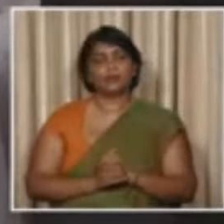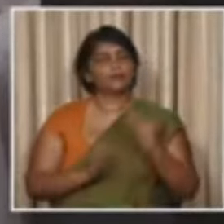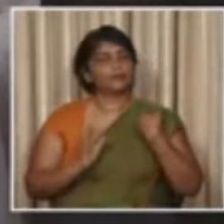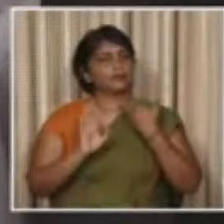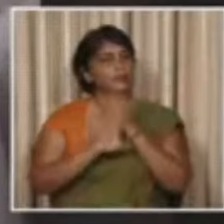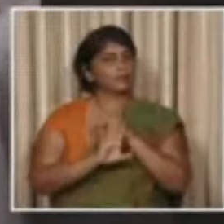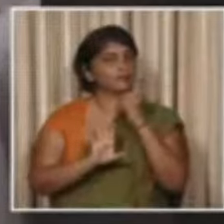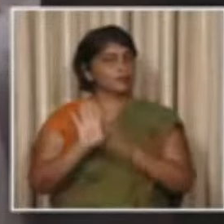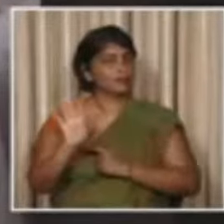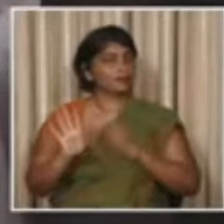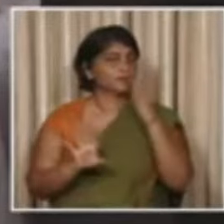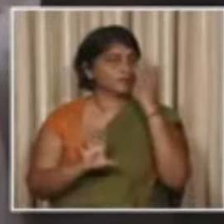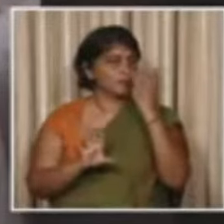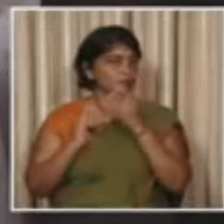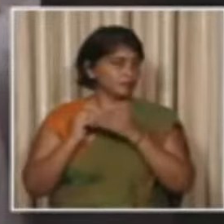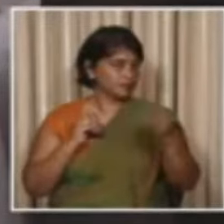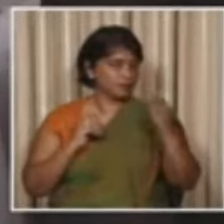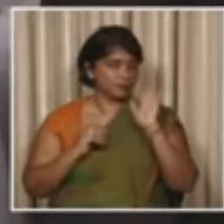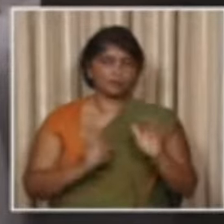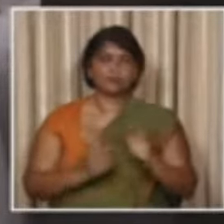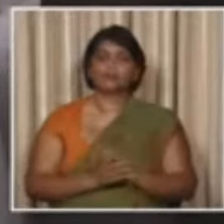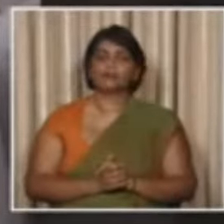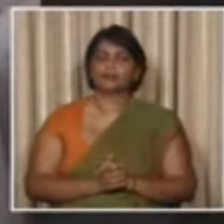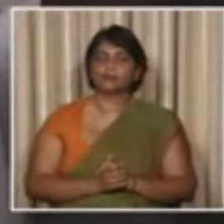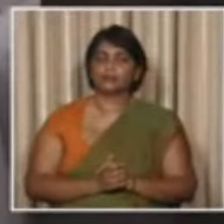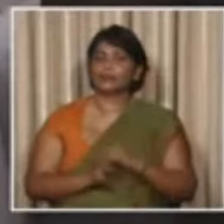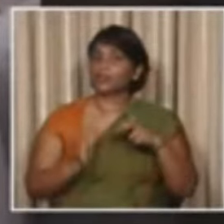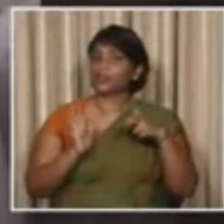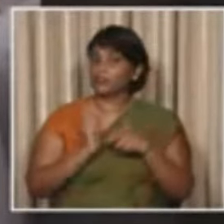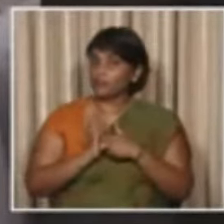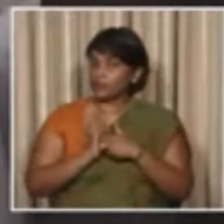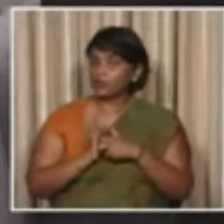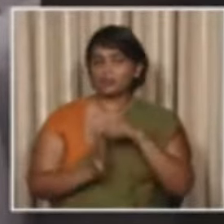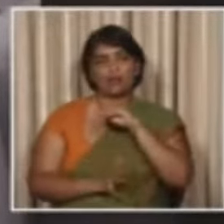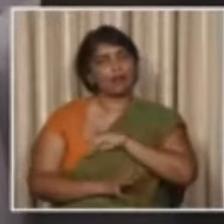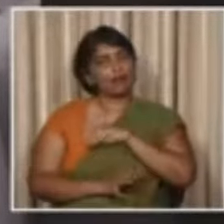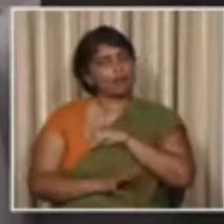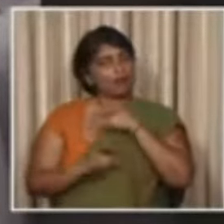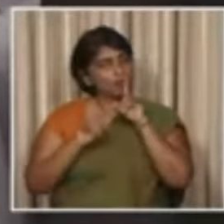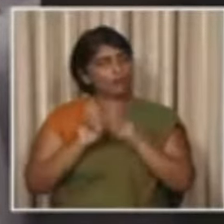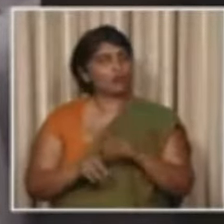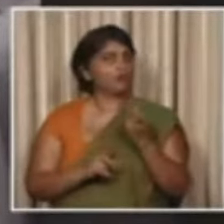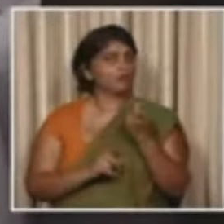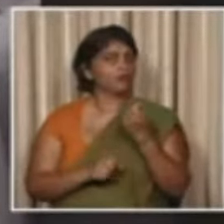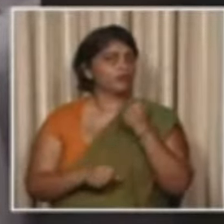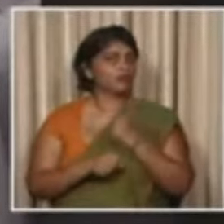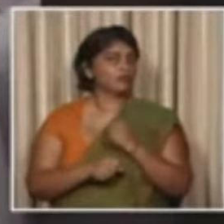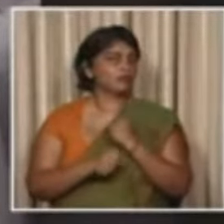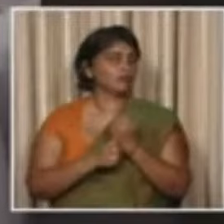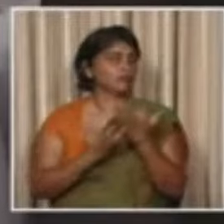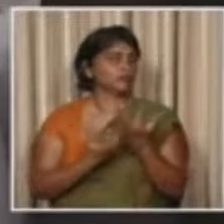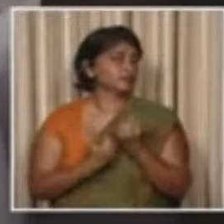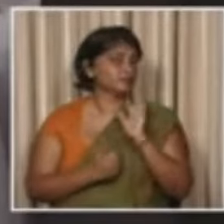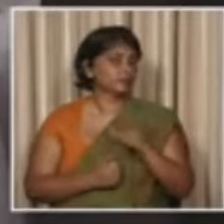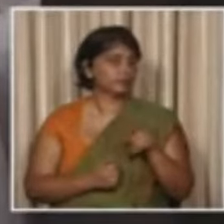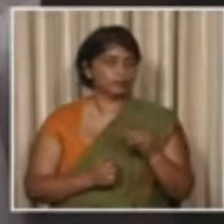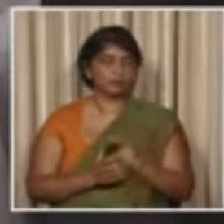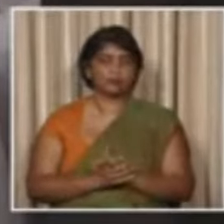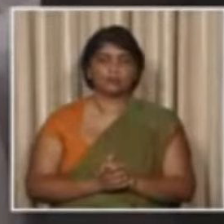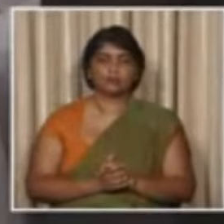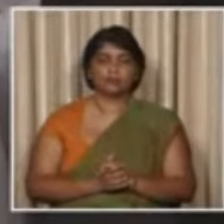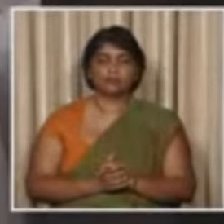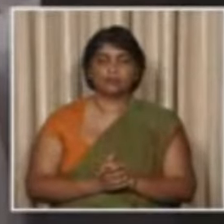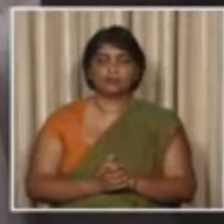පසුගිය වසර තුන තුළදී වීසා ආදායම ලෙස කොපමණ මුදලක් රජය මගින් උපයාගෙන ඇත්ද?